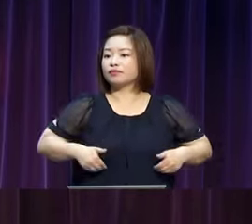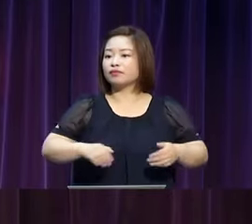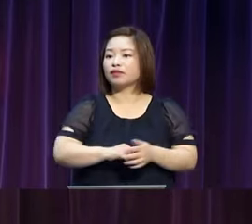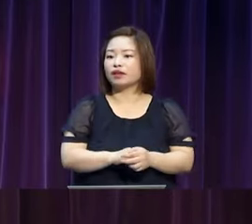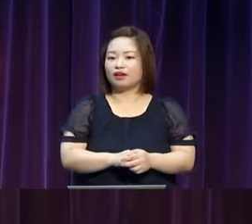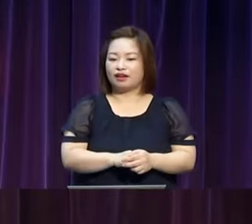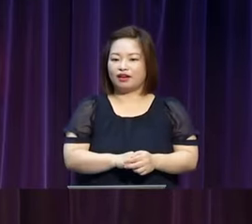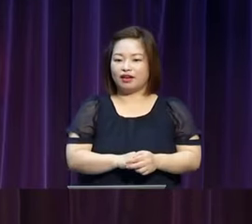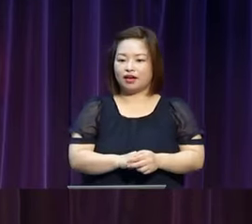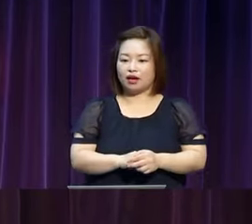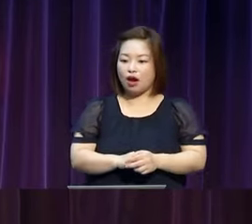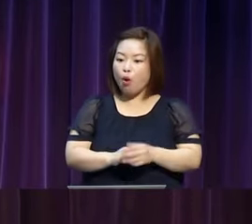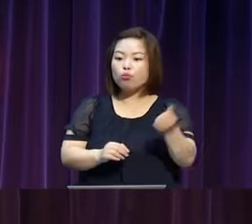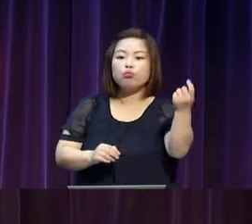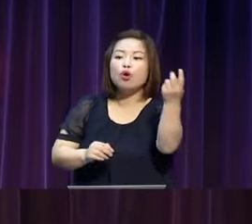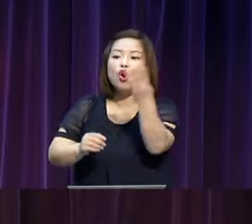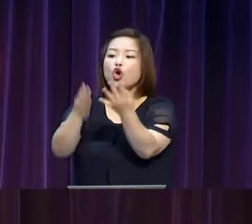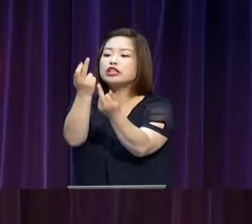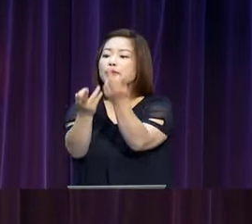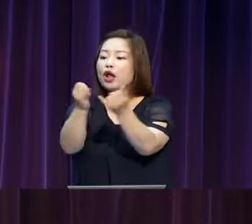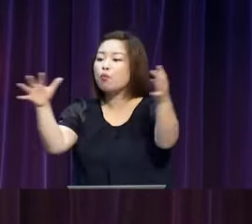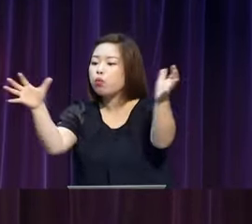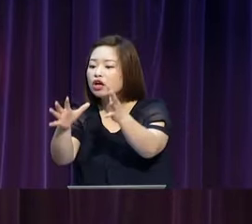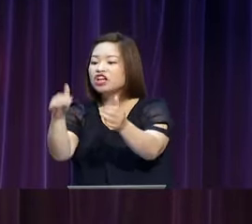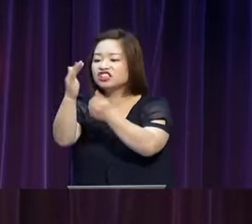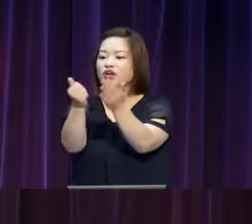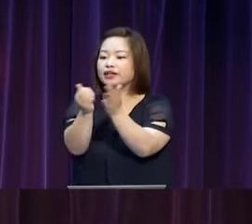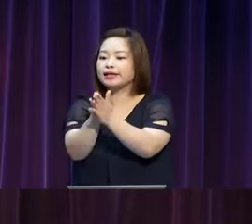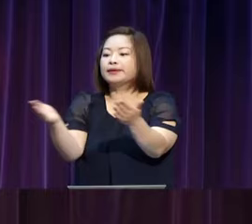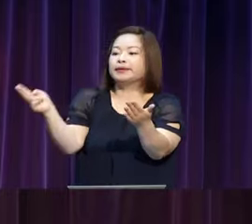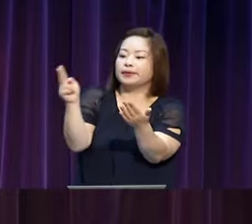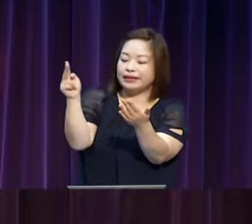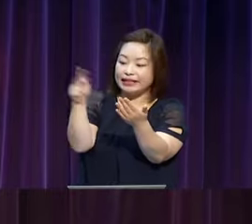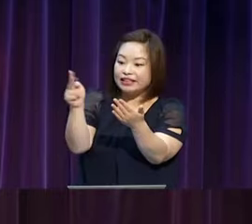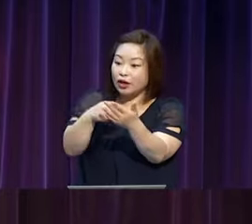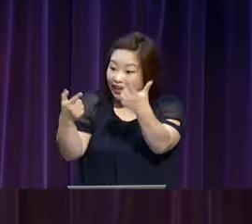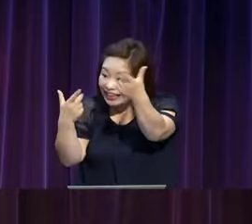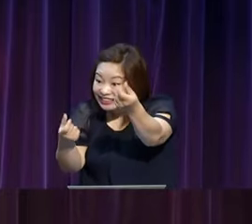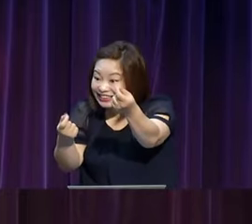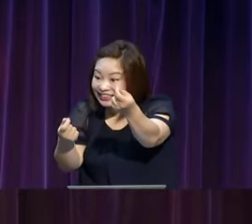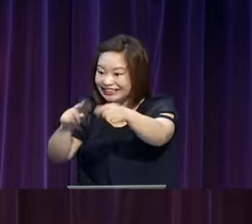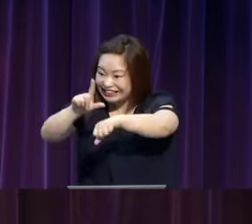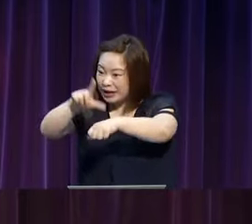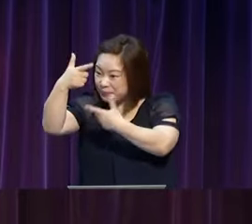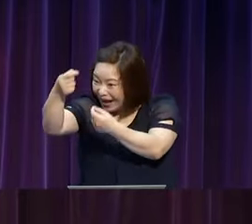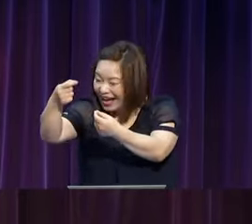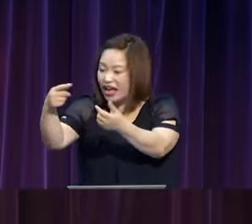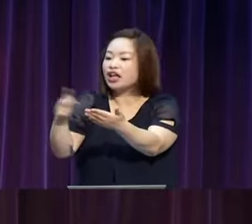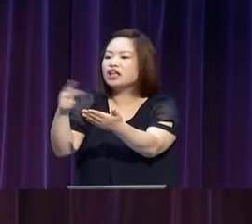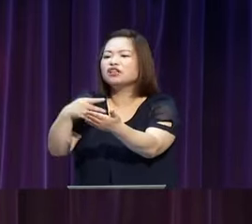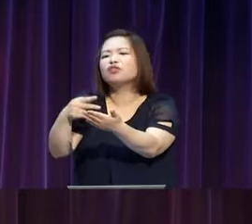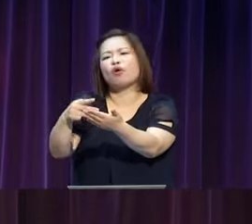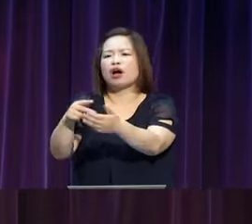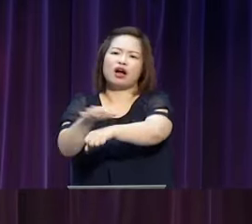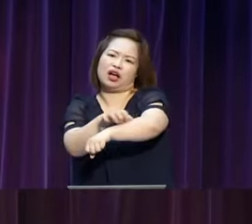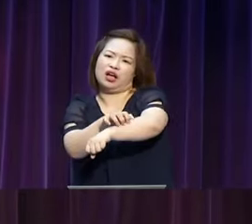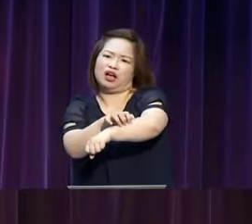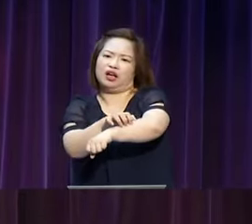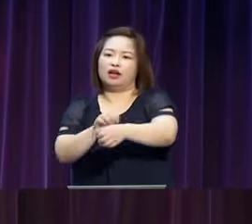성경 같이 읽는 것도 몇 구절이지 계속 같이 읽을 수 없잖아요. 예. 그리고 기도하는